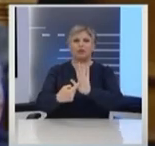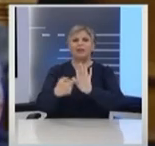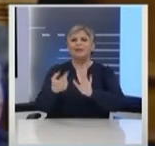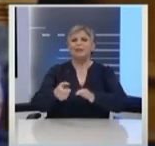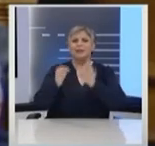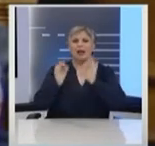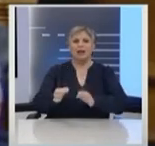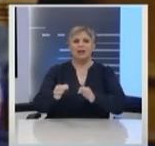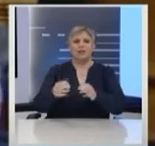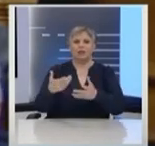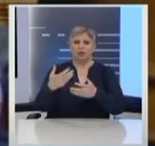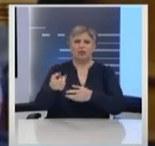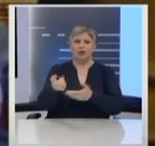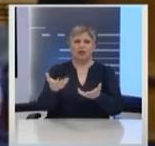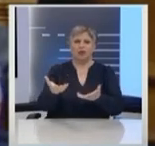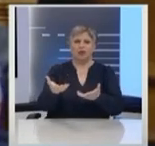αυτή τη νεαρή ηλικία